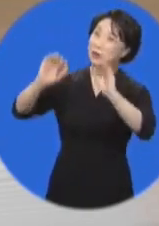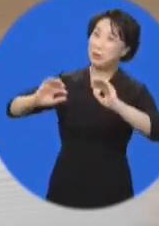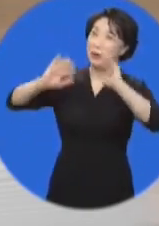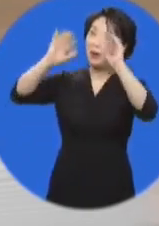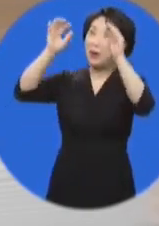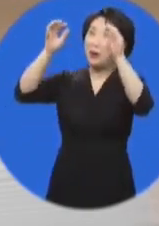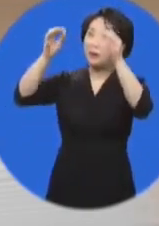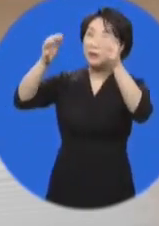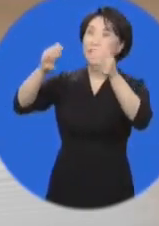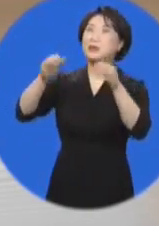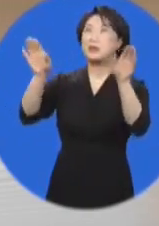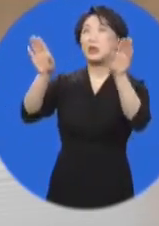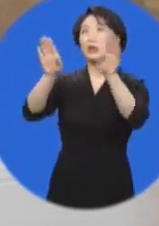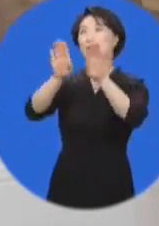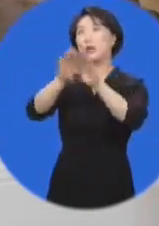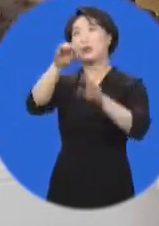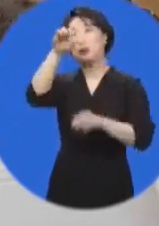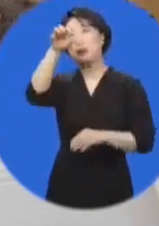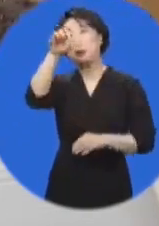저기 피는